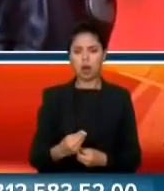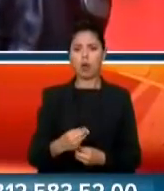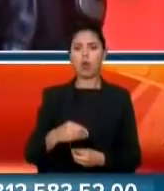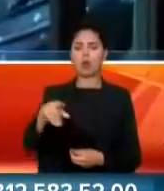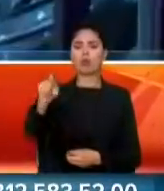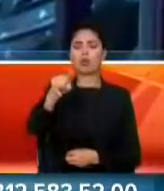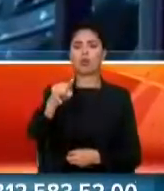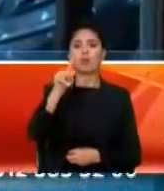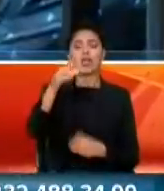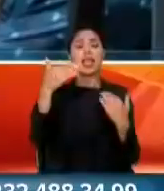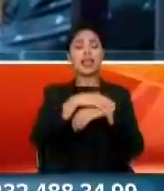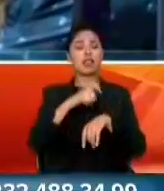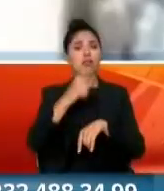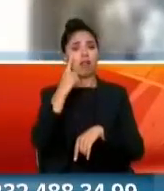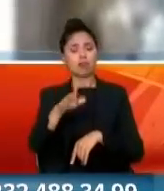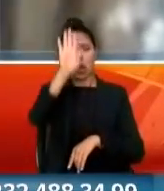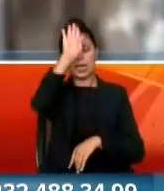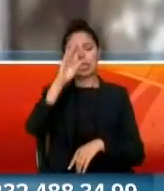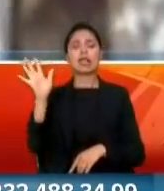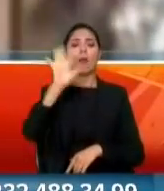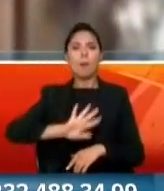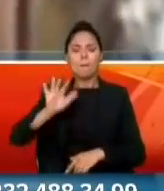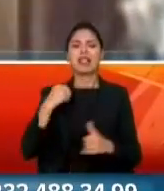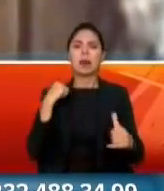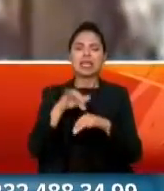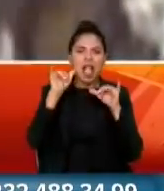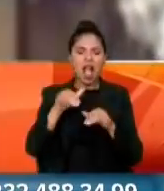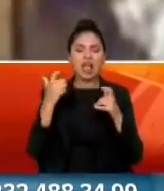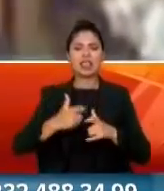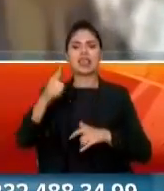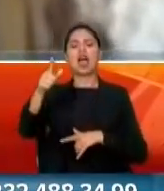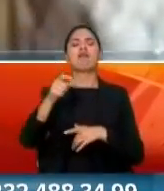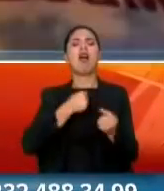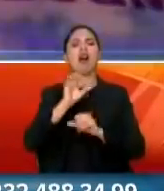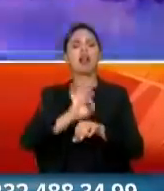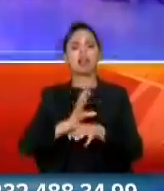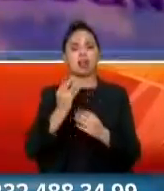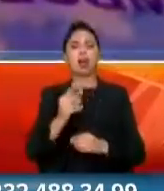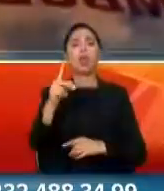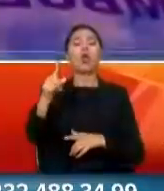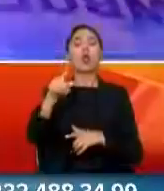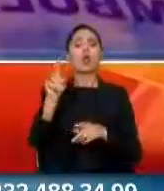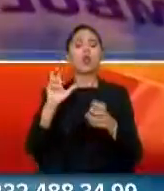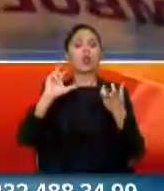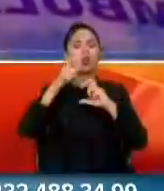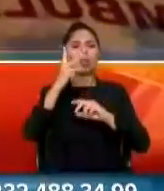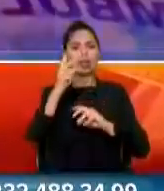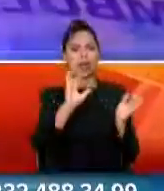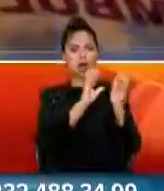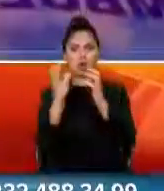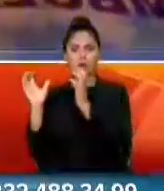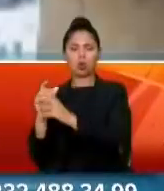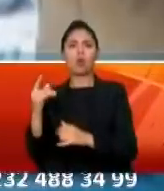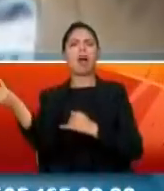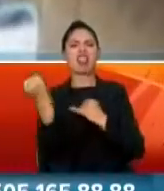olarak kaçtılar zaten. Gece yarısı İstanbul Maltepe'de hareketli saatler yaşandı. Husumetli iki grup yolda karşılaşınca söz dalaşı